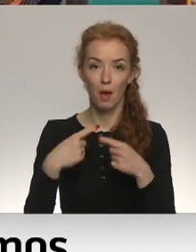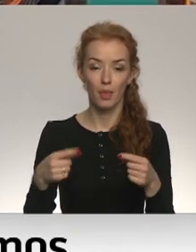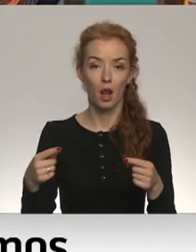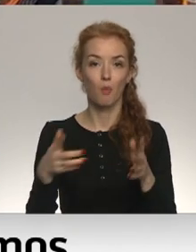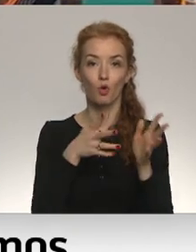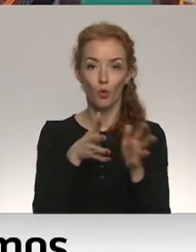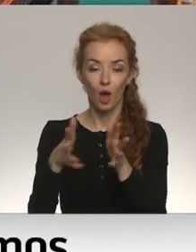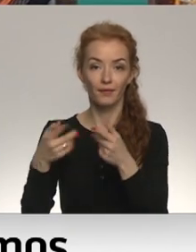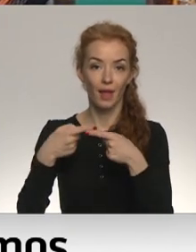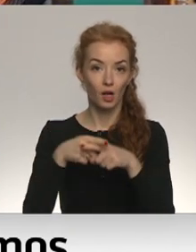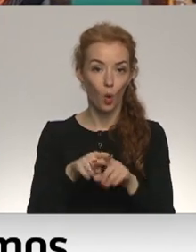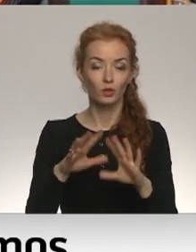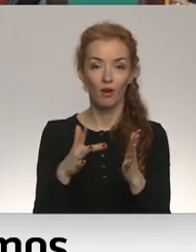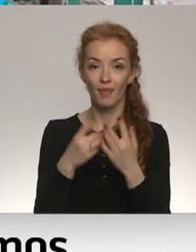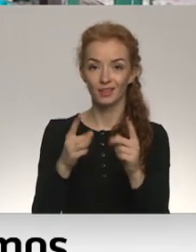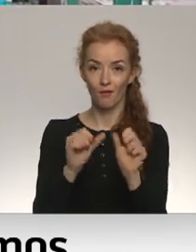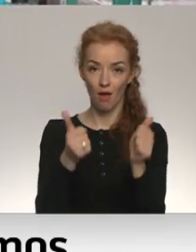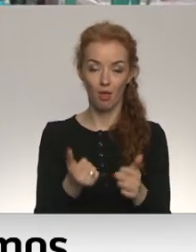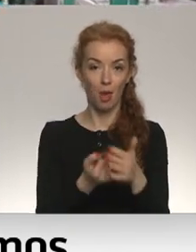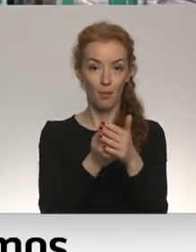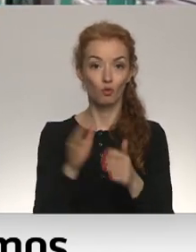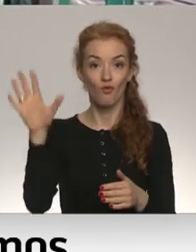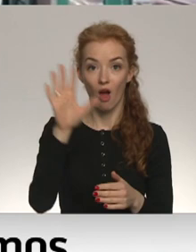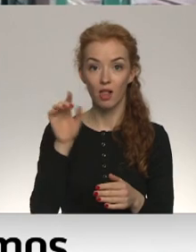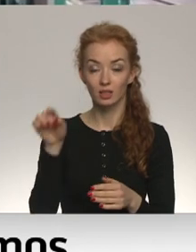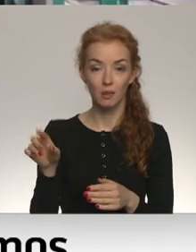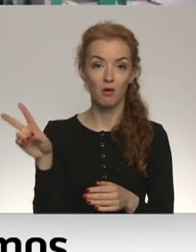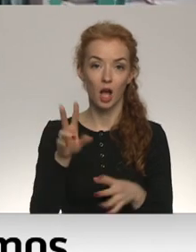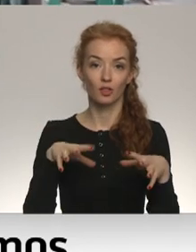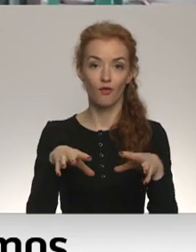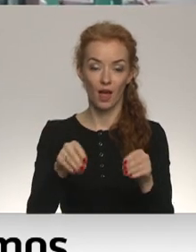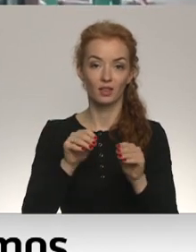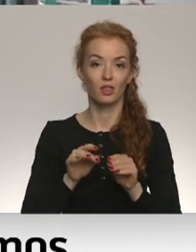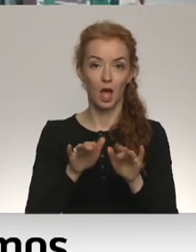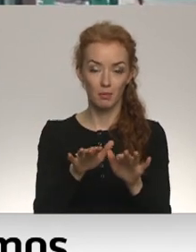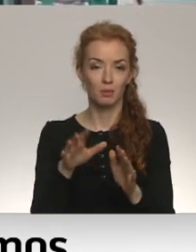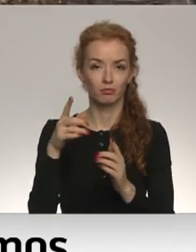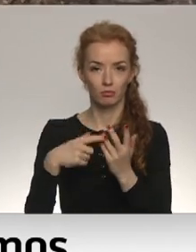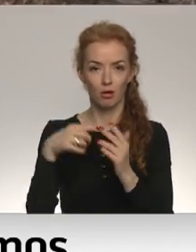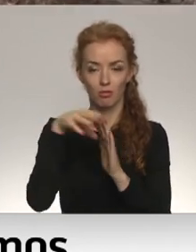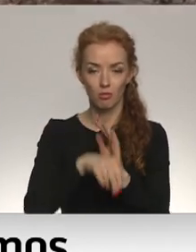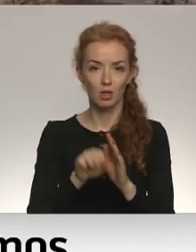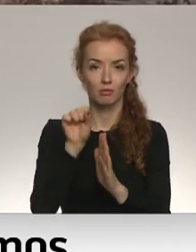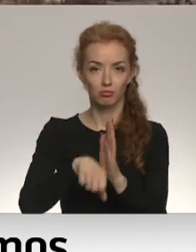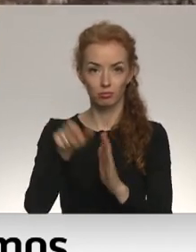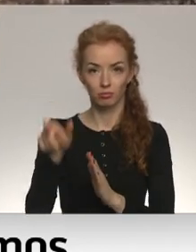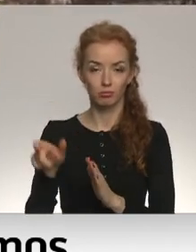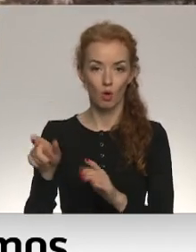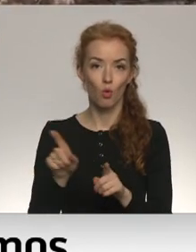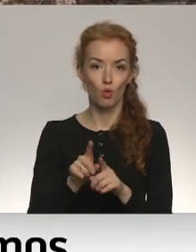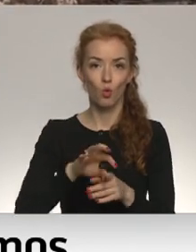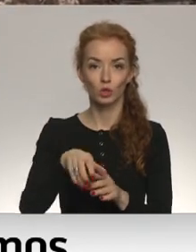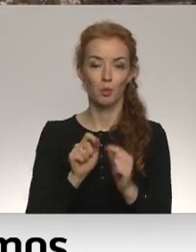propagandisku, tehnoloģisku vai cita veida atbalstu valstīm vai personām, kuras veikuši darbības, lai skaitā genocīdu un noziegumus pret mieru.